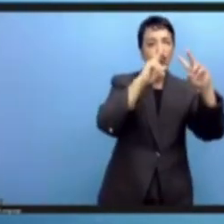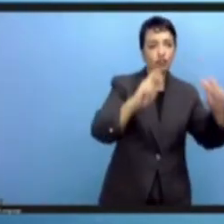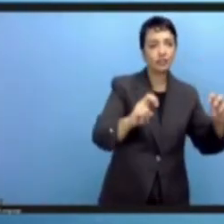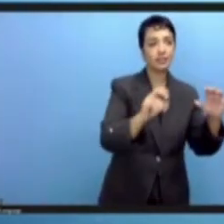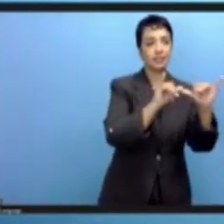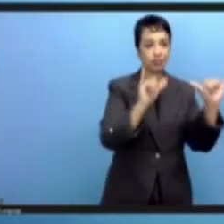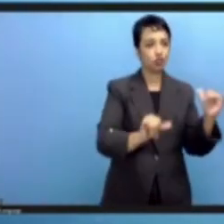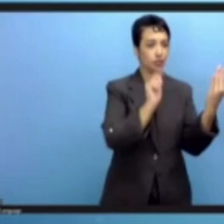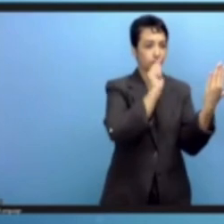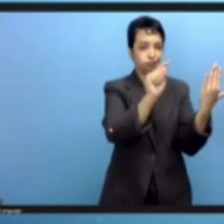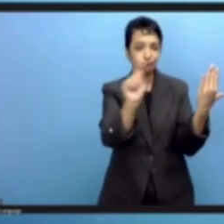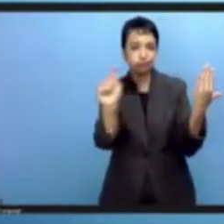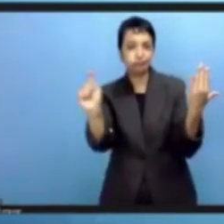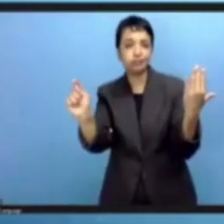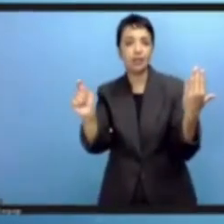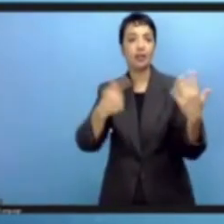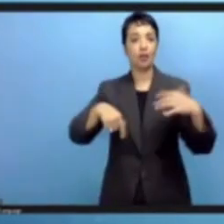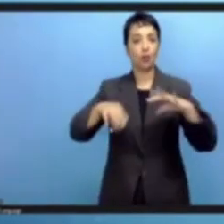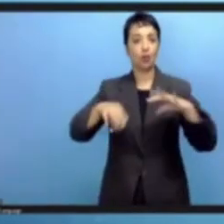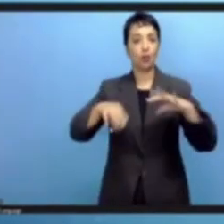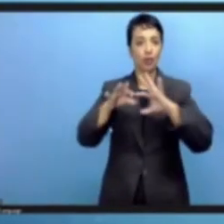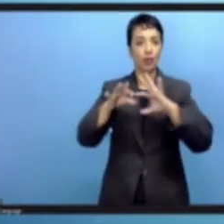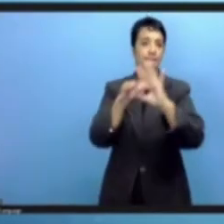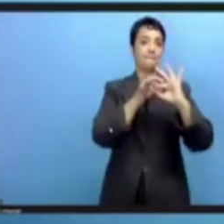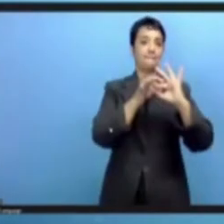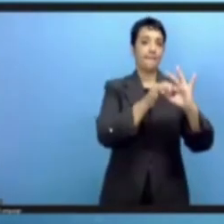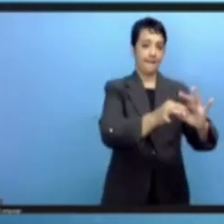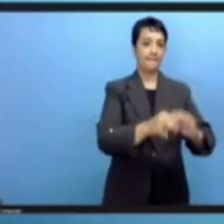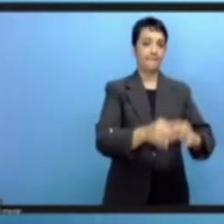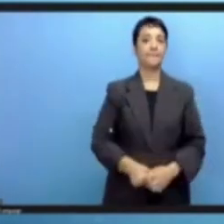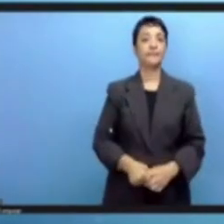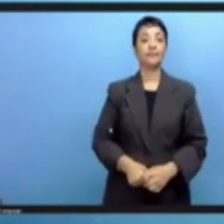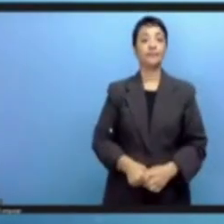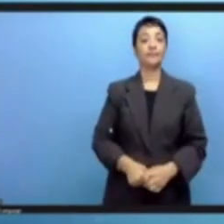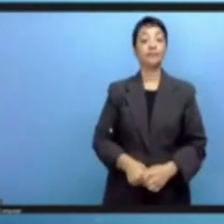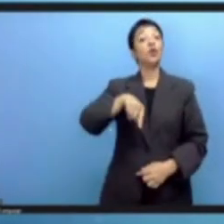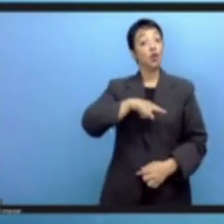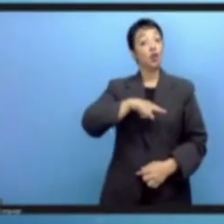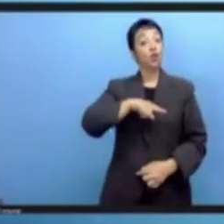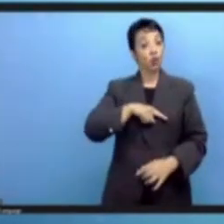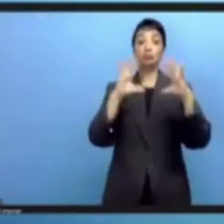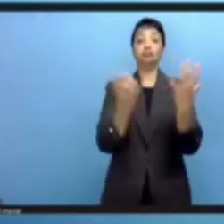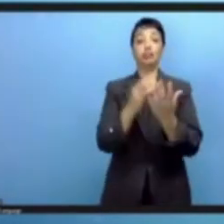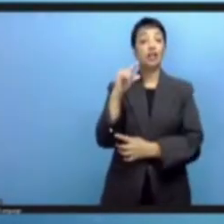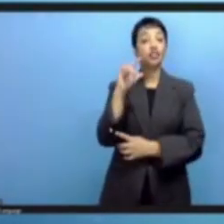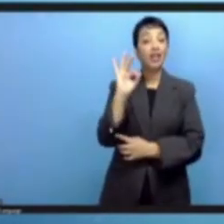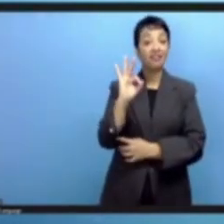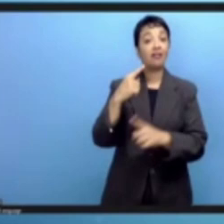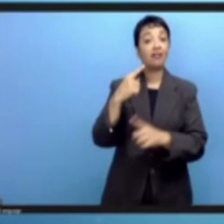recherche. Nous serons ravis de continuer les échanges et les dialogues concernant donc